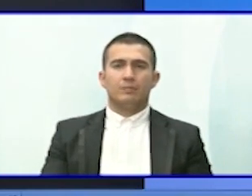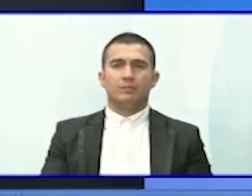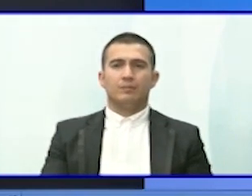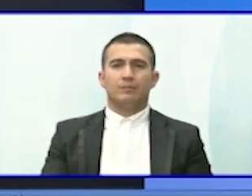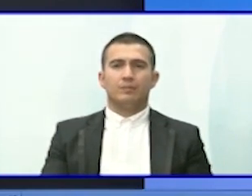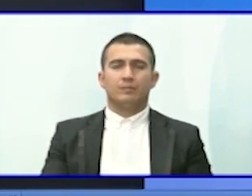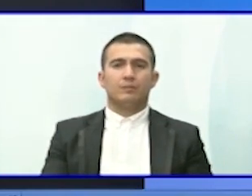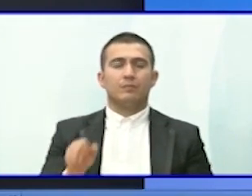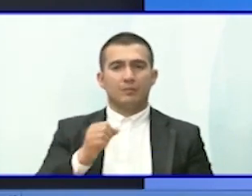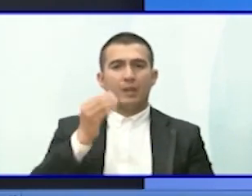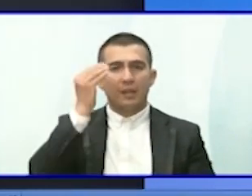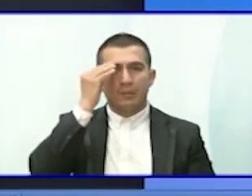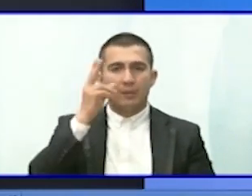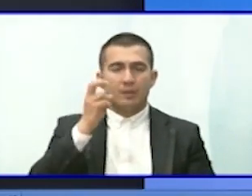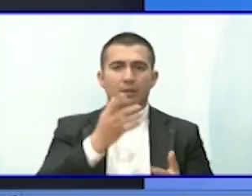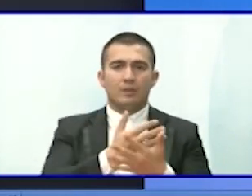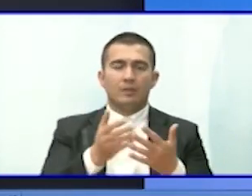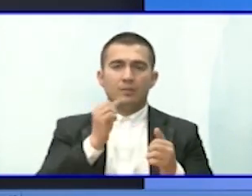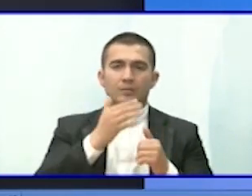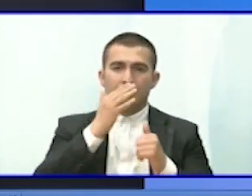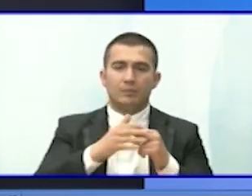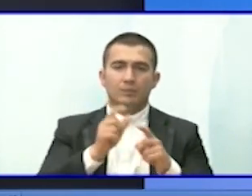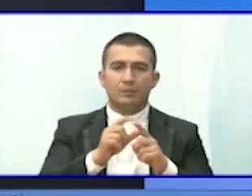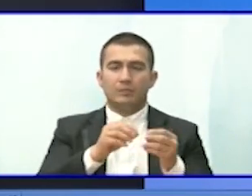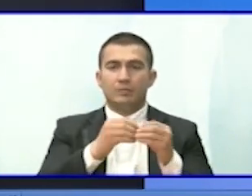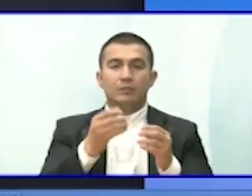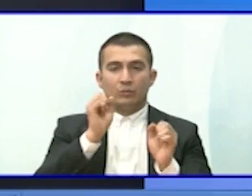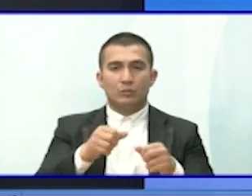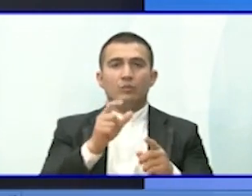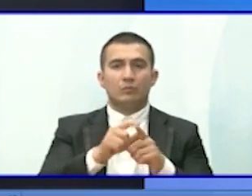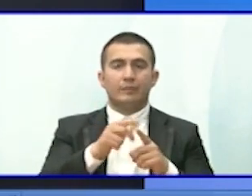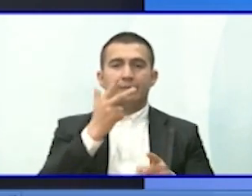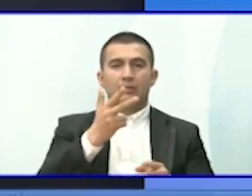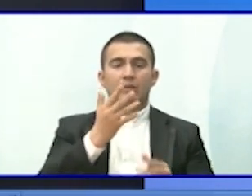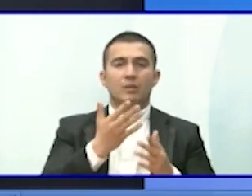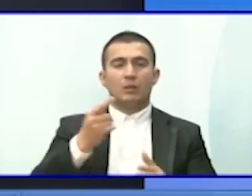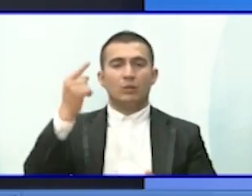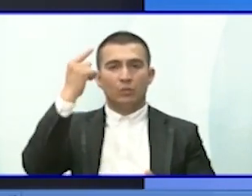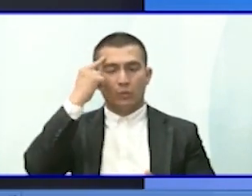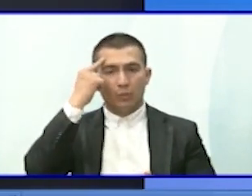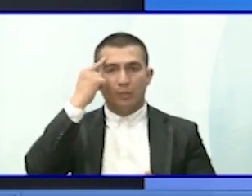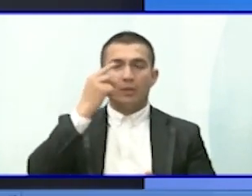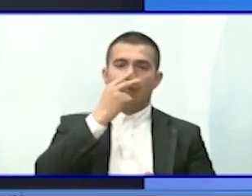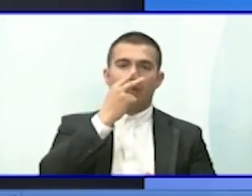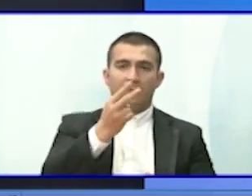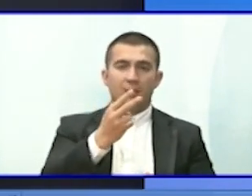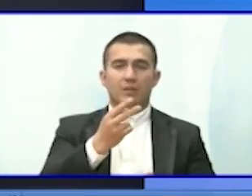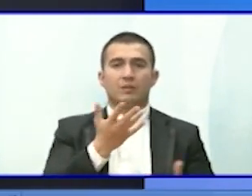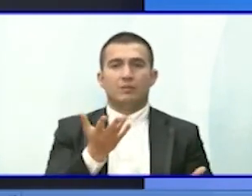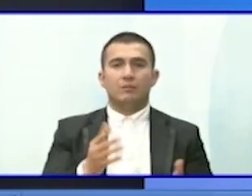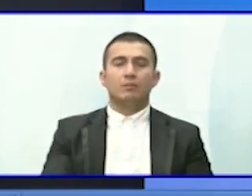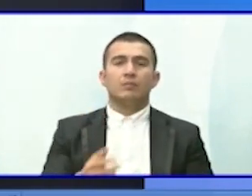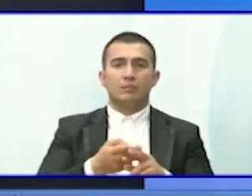именительный падеж и даны три слова думаю есть вижу подходит какое